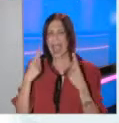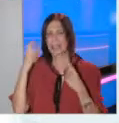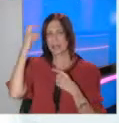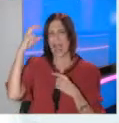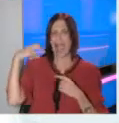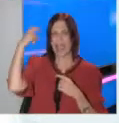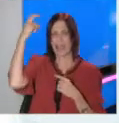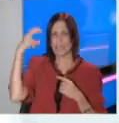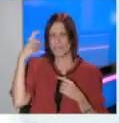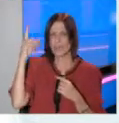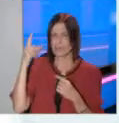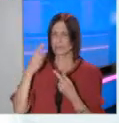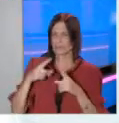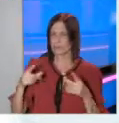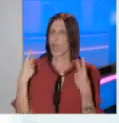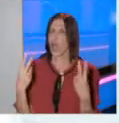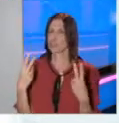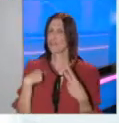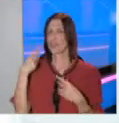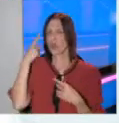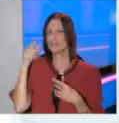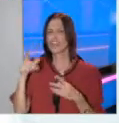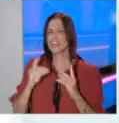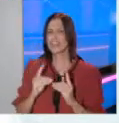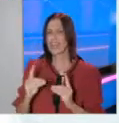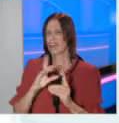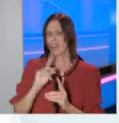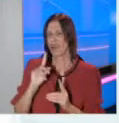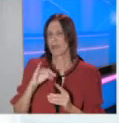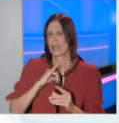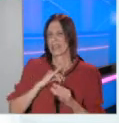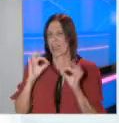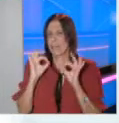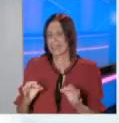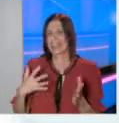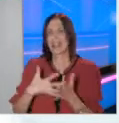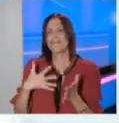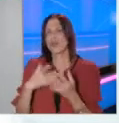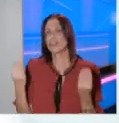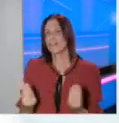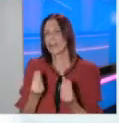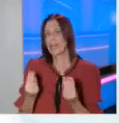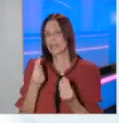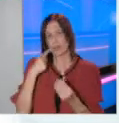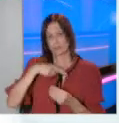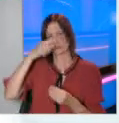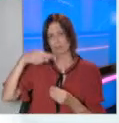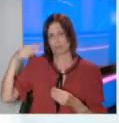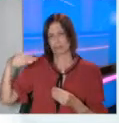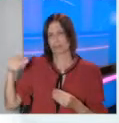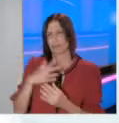וכל שאר חשובה. אבל נדמה לי שזו דרך לא פחות מעניינת ואמיתית לבחון את הדברים, והוא מציג כאן גרף.